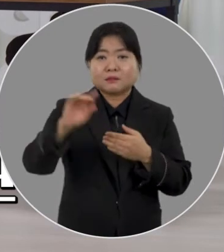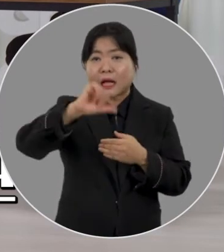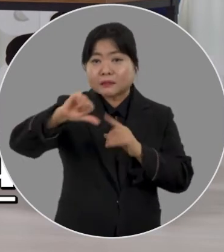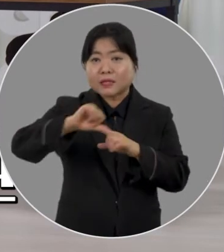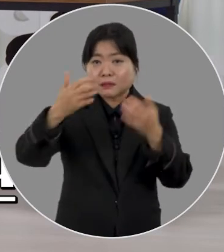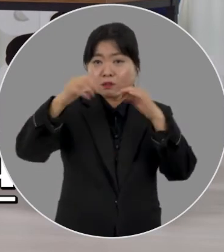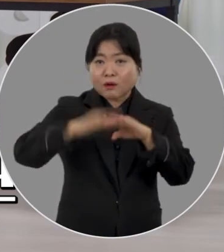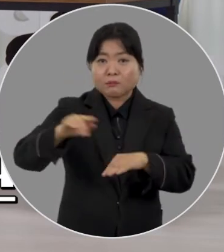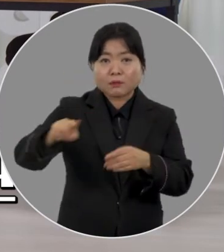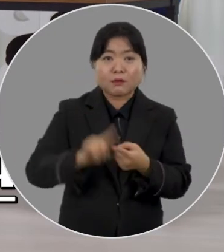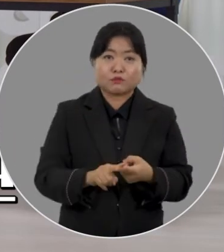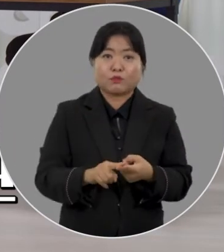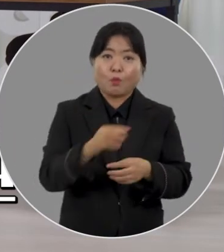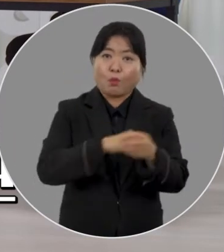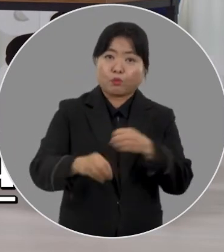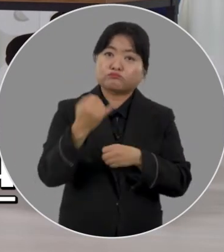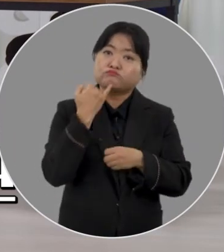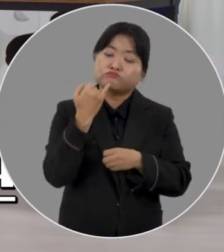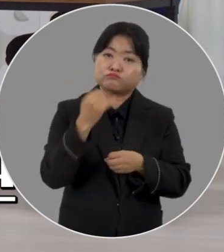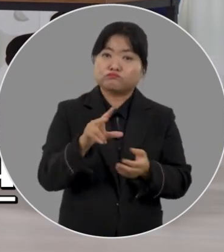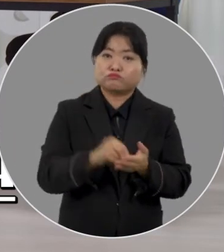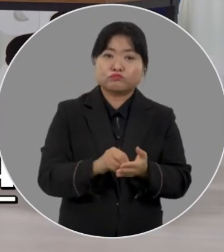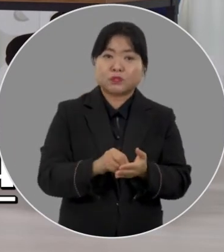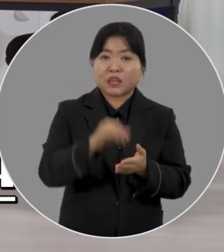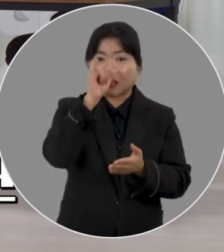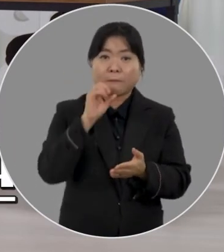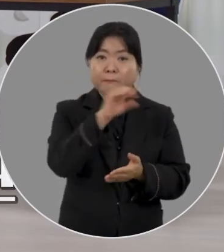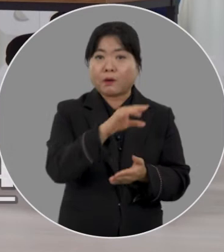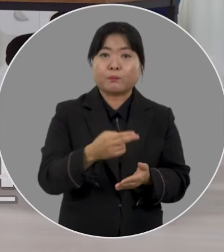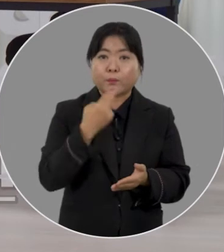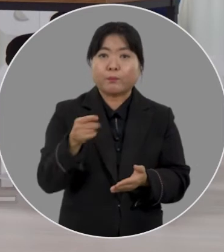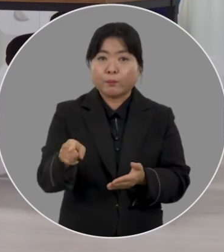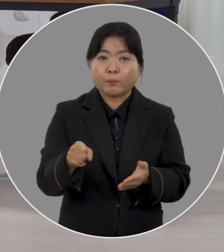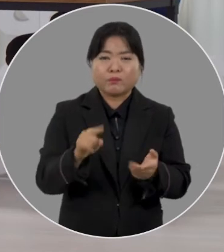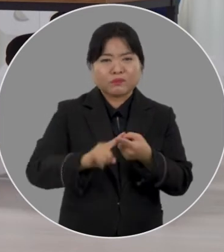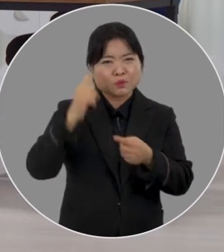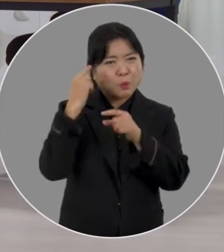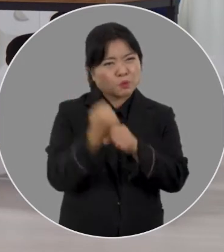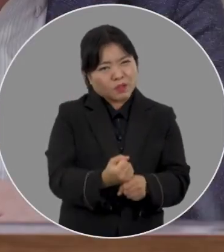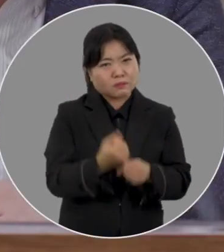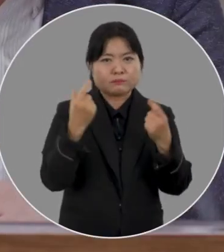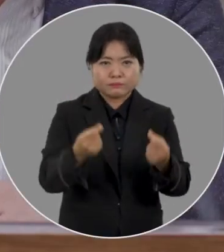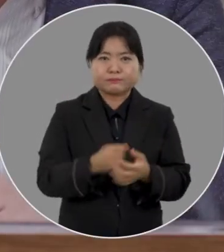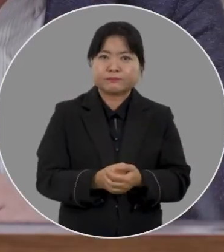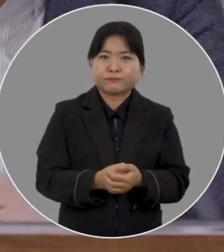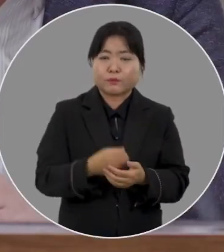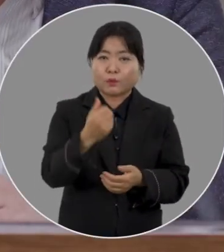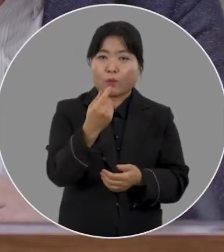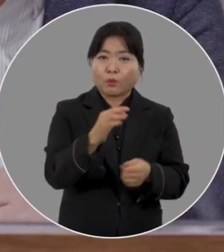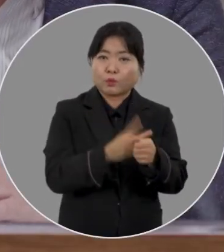이슬람 신자들에 대해서는 오히려 그 문제를 제기하지 않는 것, 이런 것들이야말로 고정관념이 아닐까 하는 생각이 들고요. 그다음에 홍